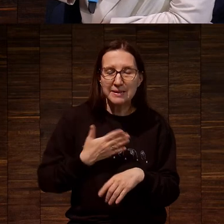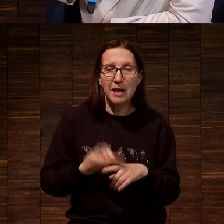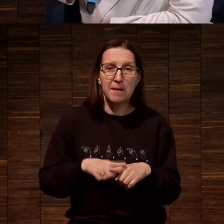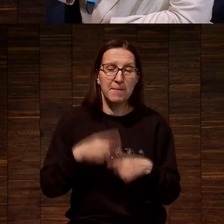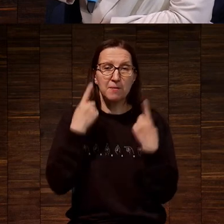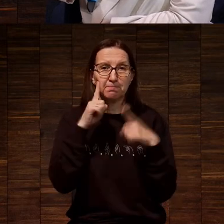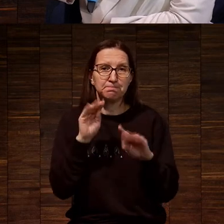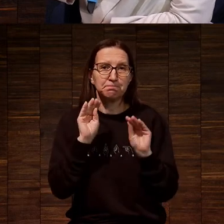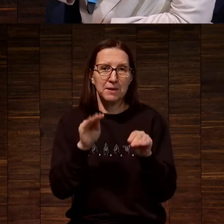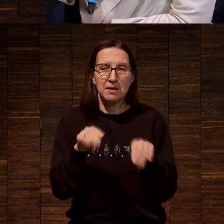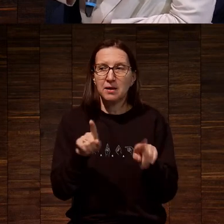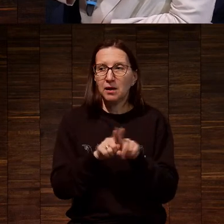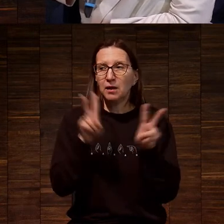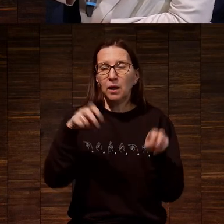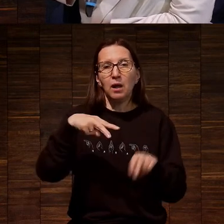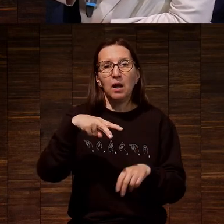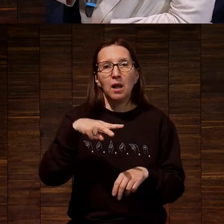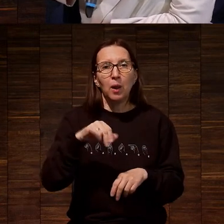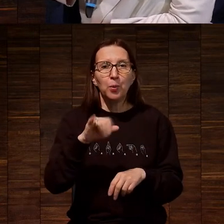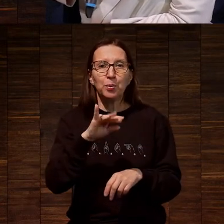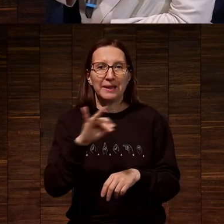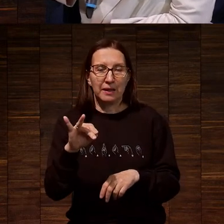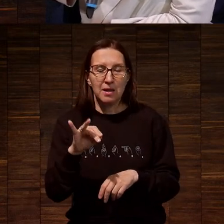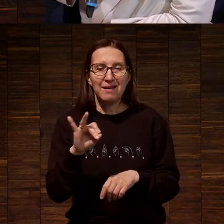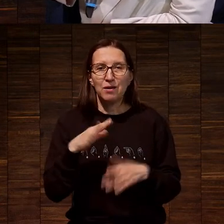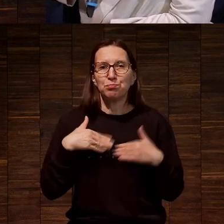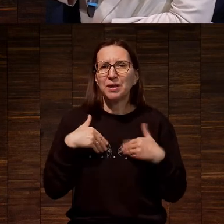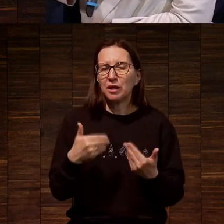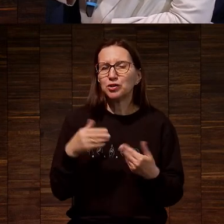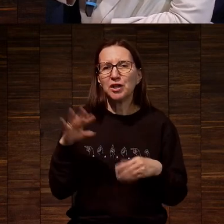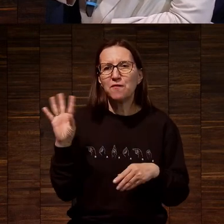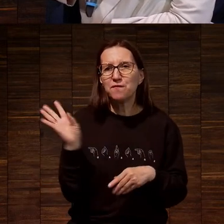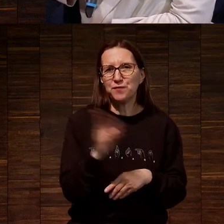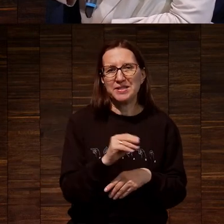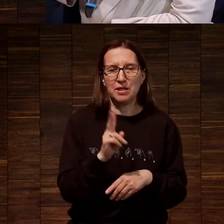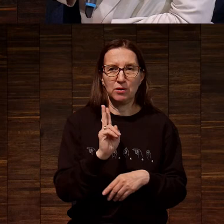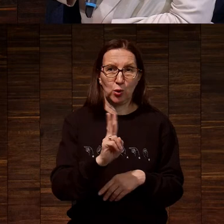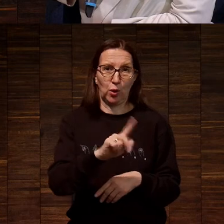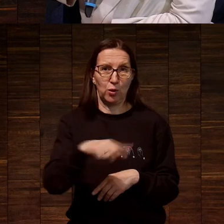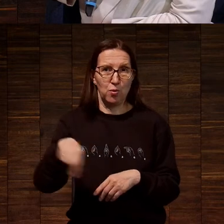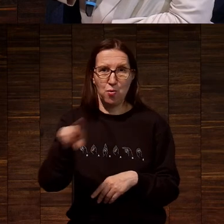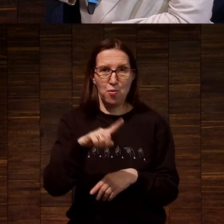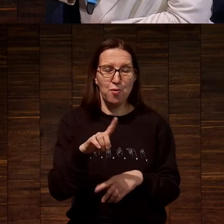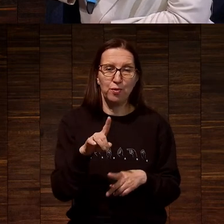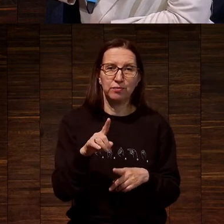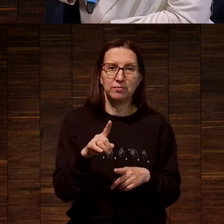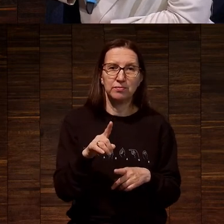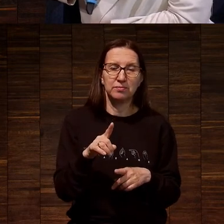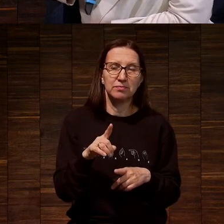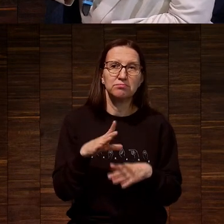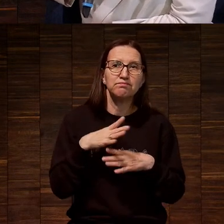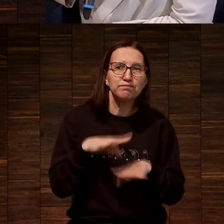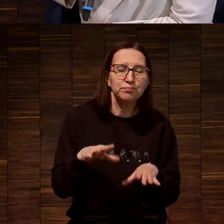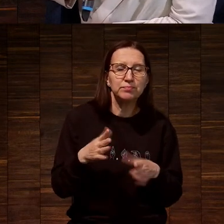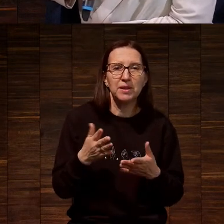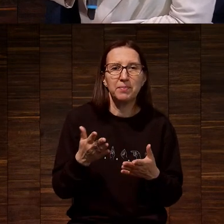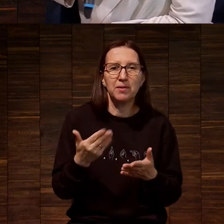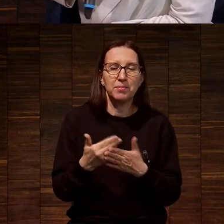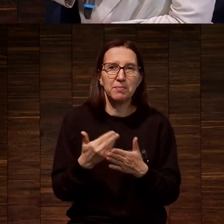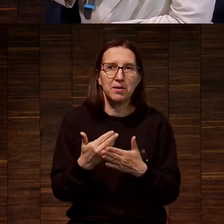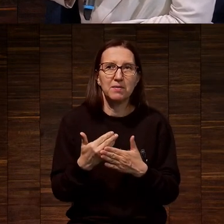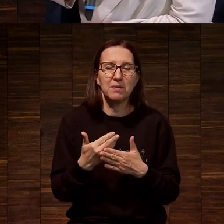блог, который назывался «Луи». И мы предложили всем, кто не прошел по каким-то